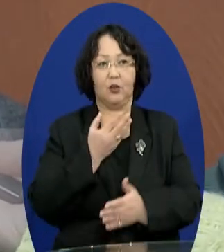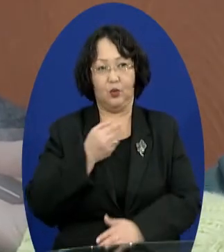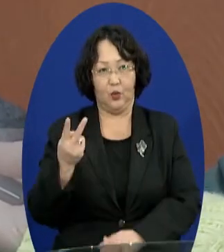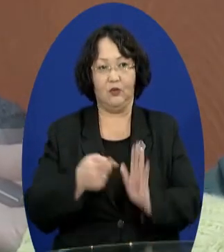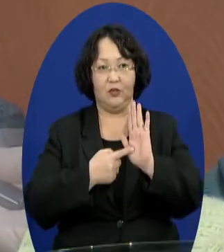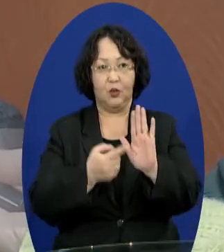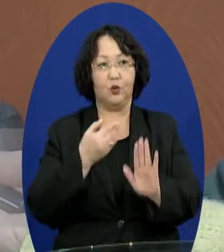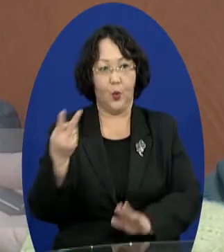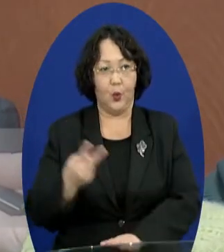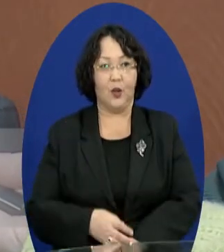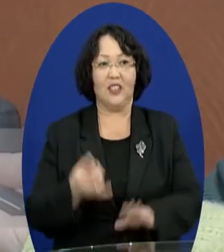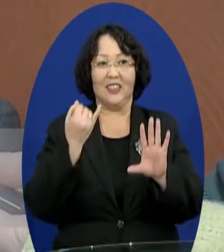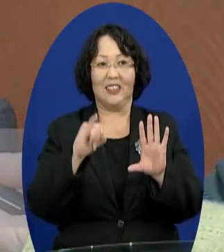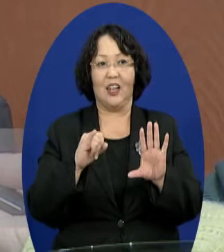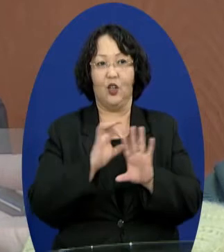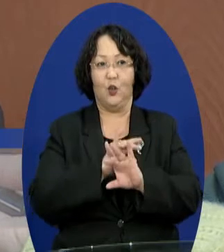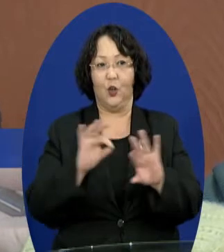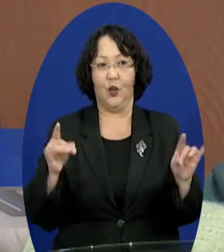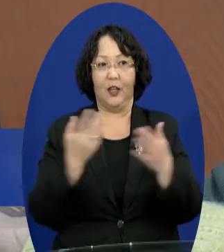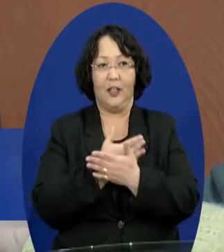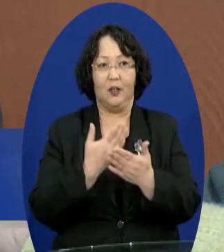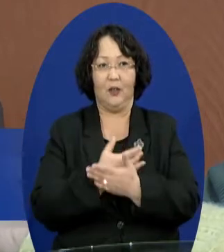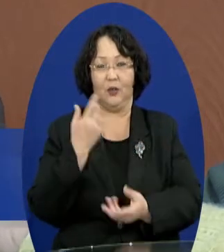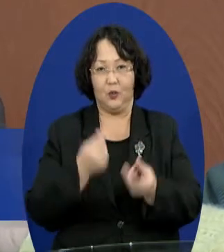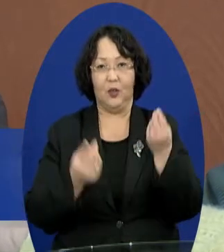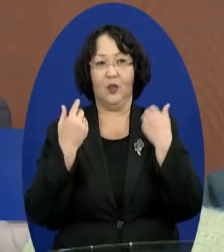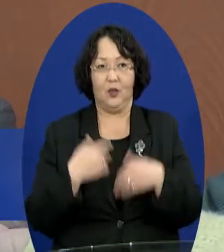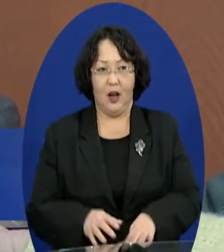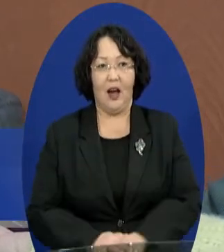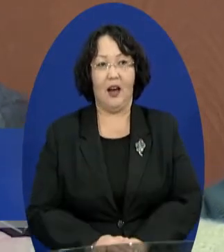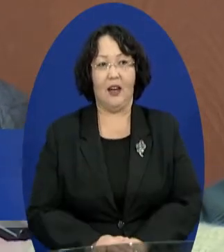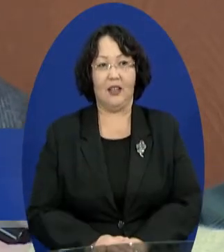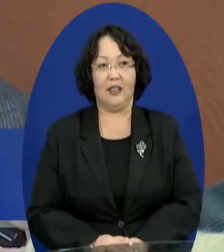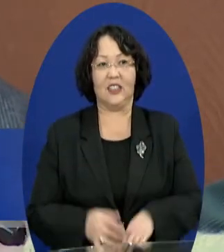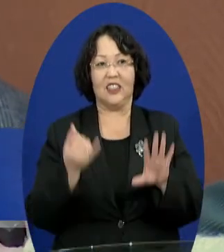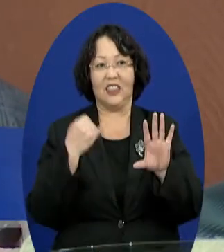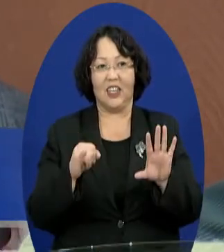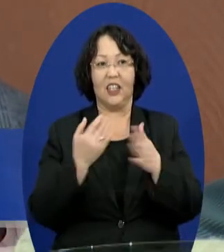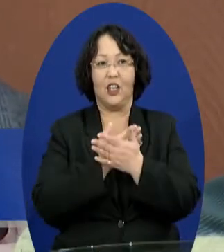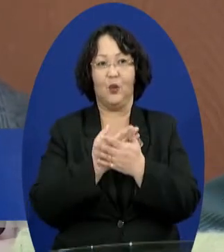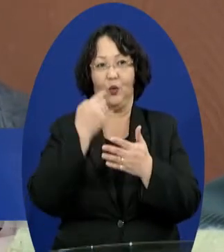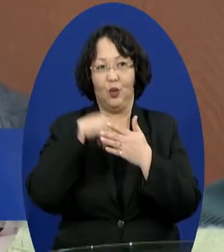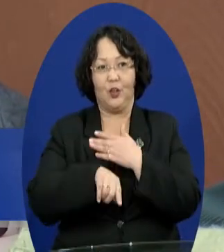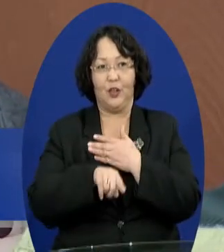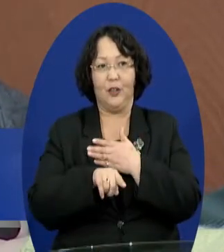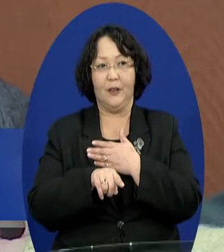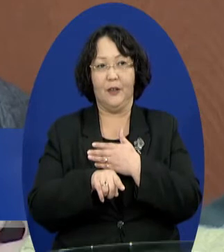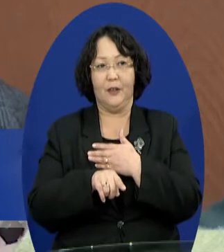Жаргал гарын кинонд тоглосон байгаа. За тэгээ жаргал гарын киноноос манал бол яг уу